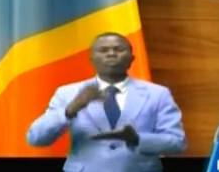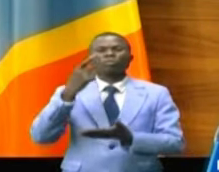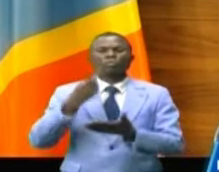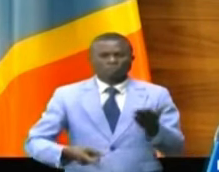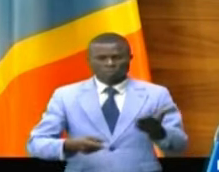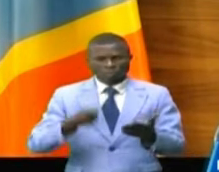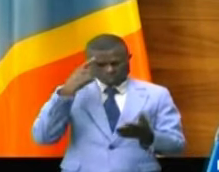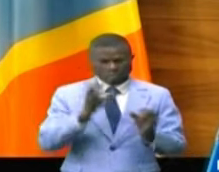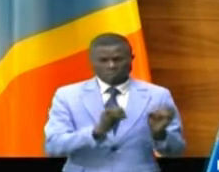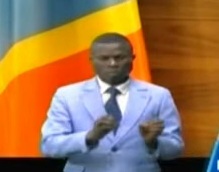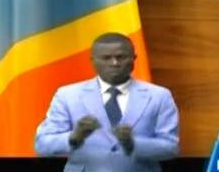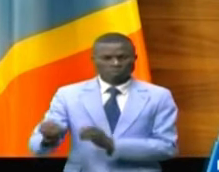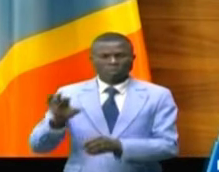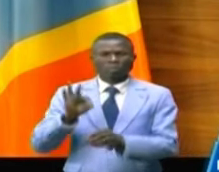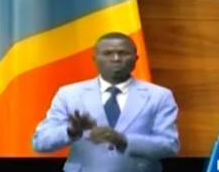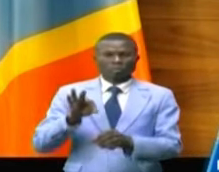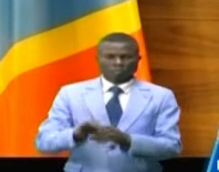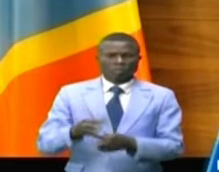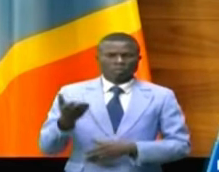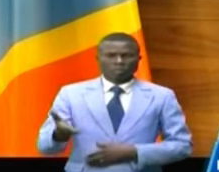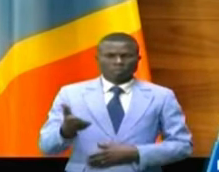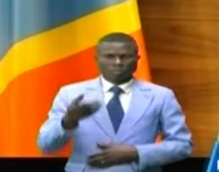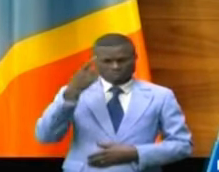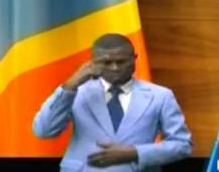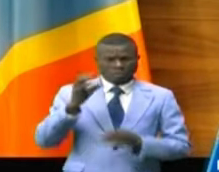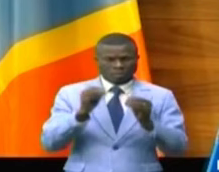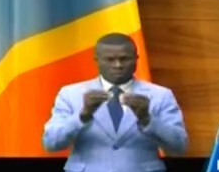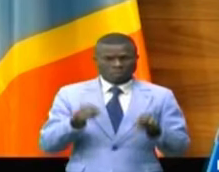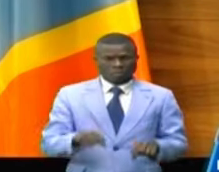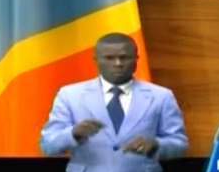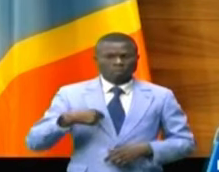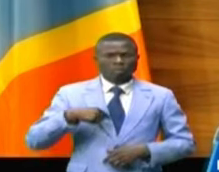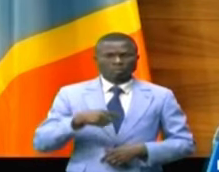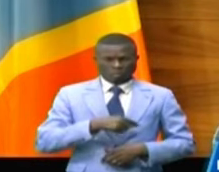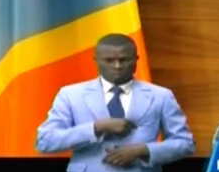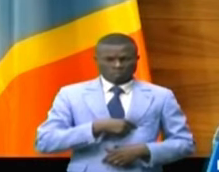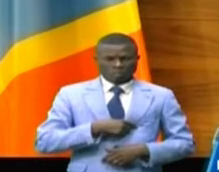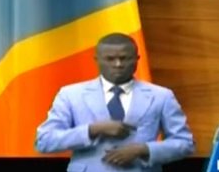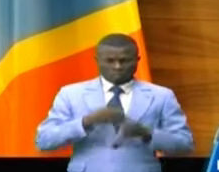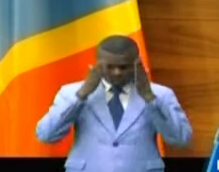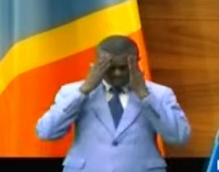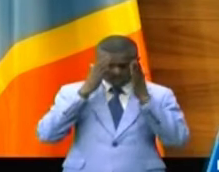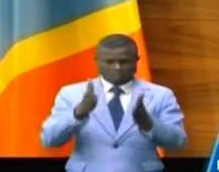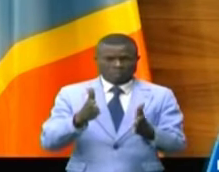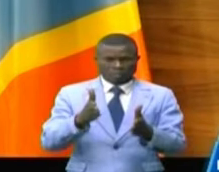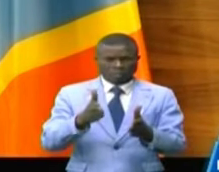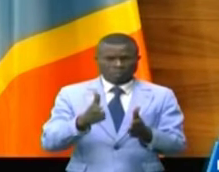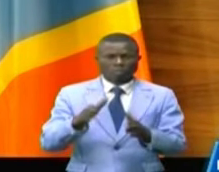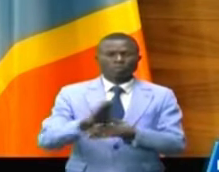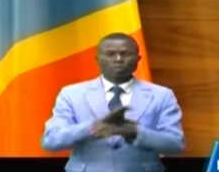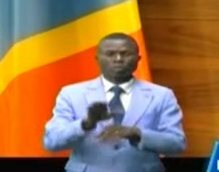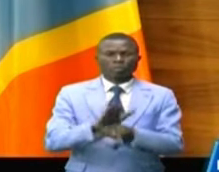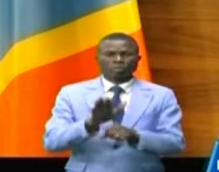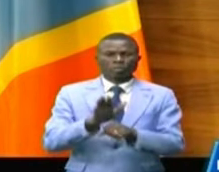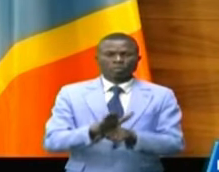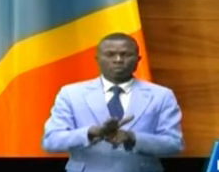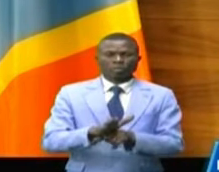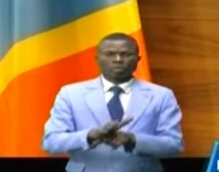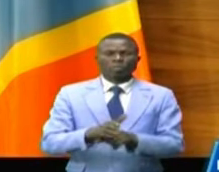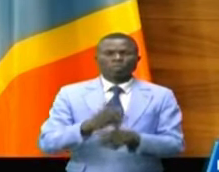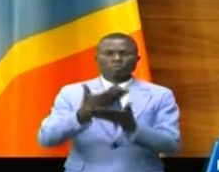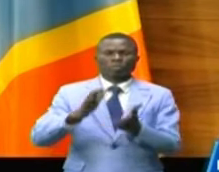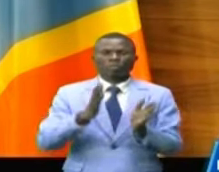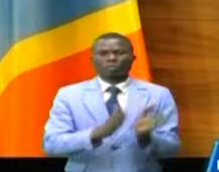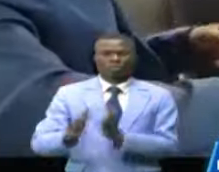pour organiser les élections. Pour cette réunion, nous étions particulièrement préoccupés sur l'état de